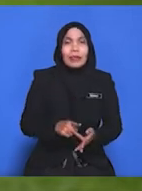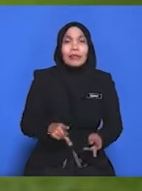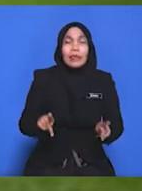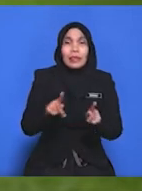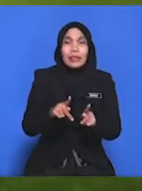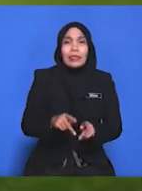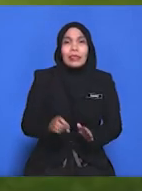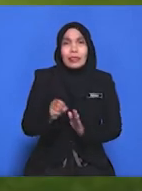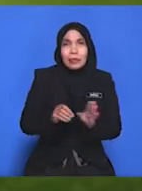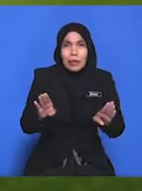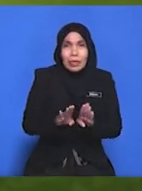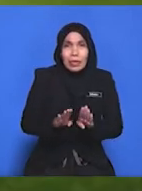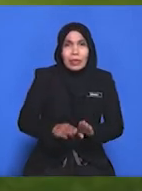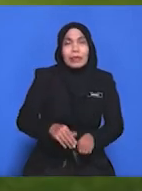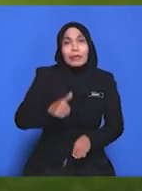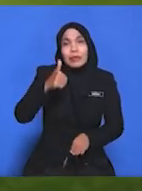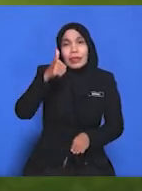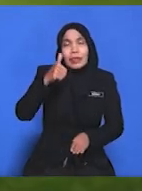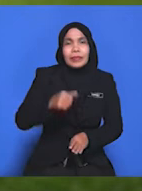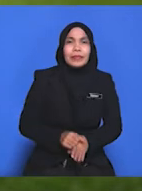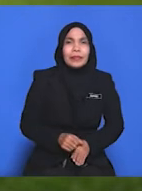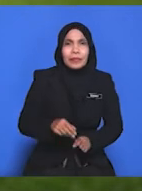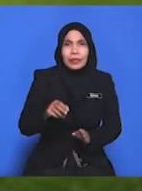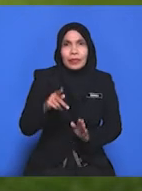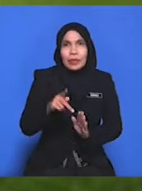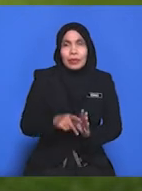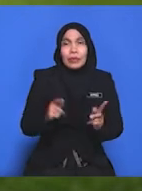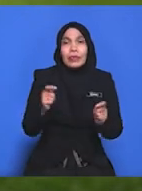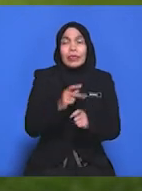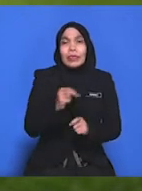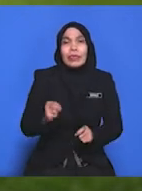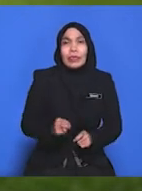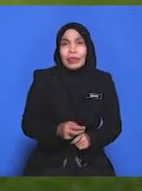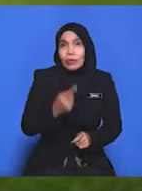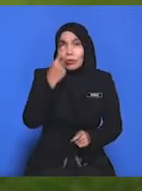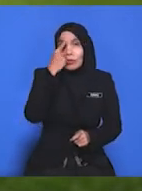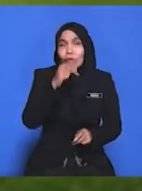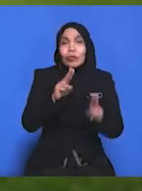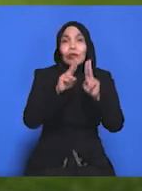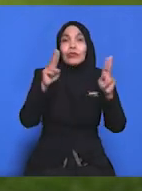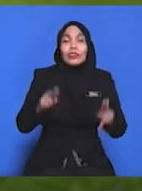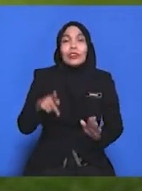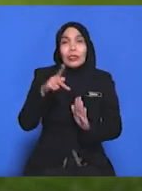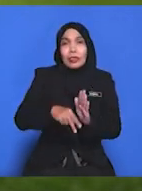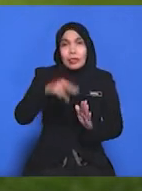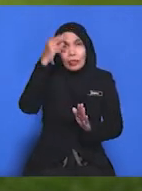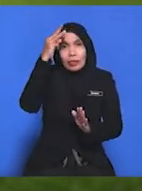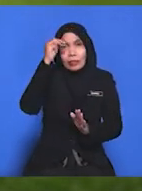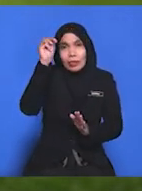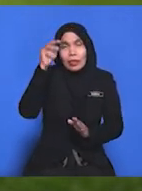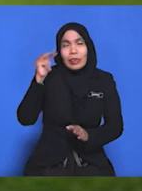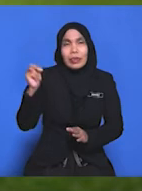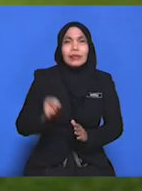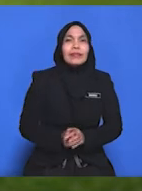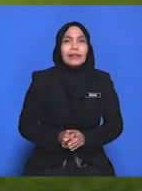pertandingan. Pertandingan juga bertujuan menguji kemahiran pesertanya dalam